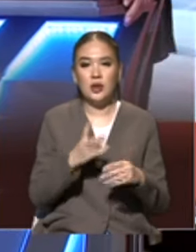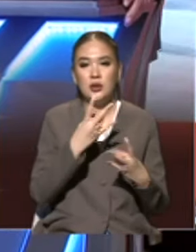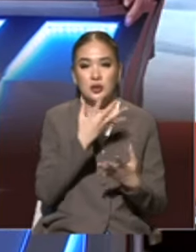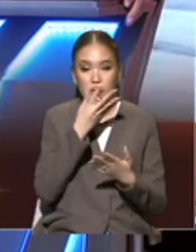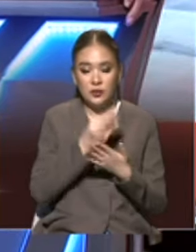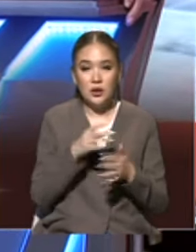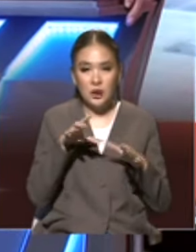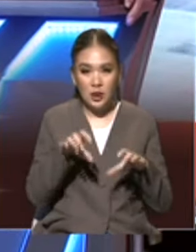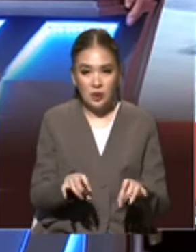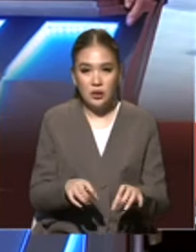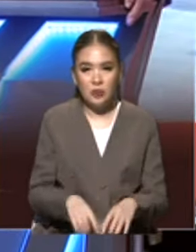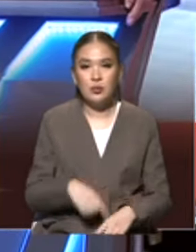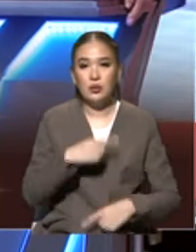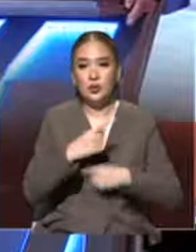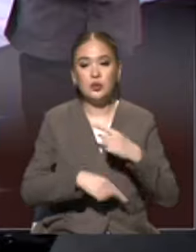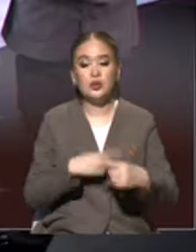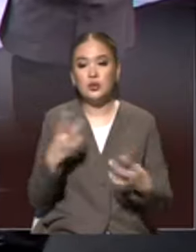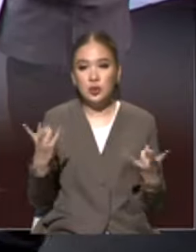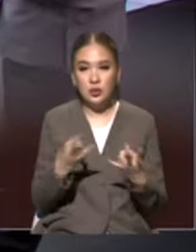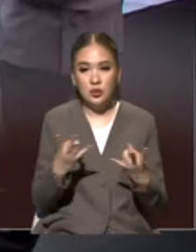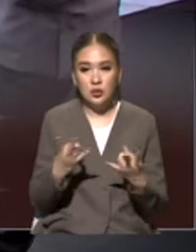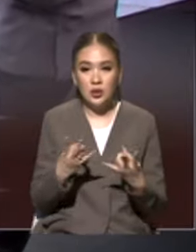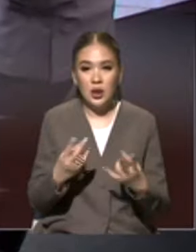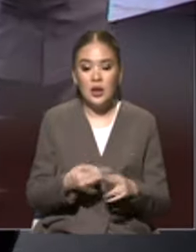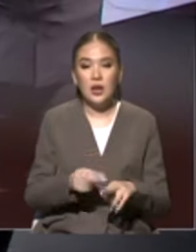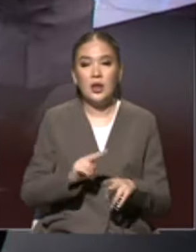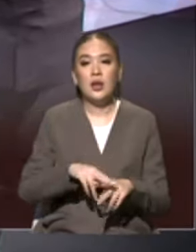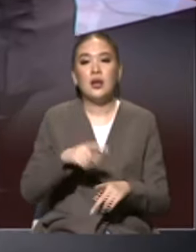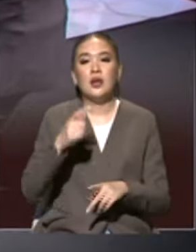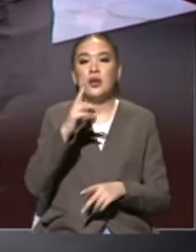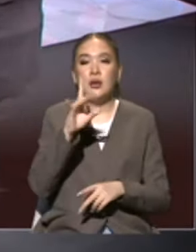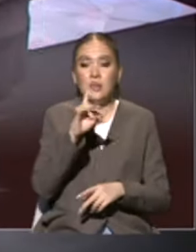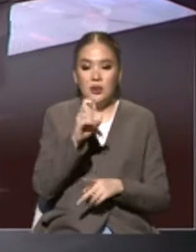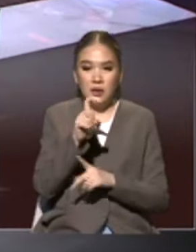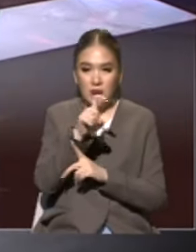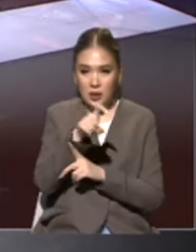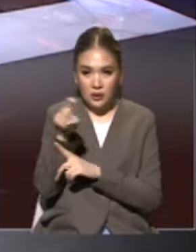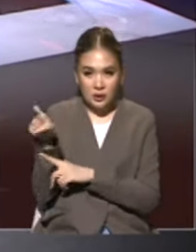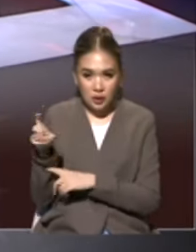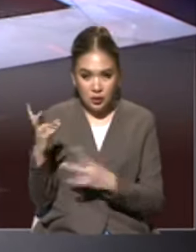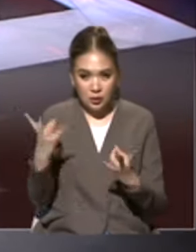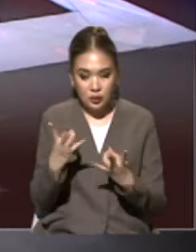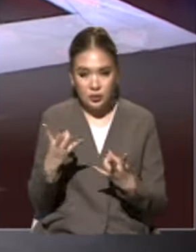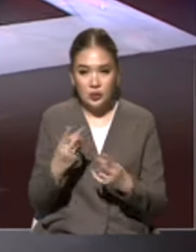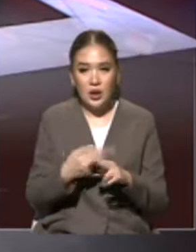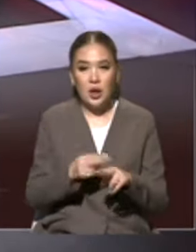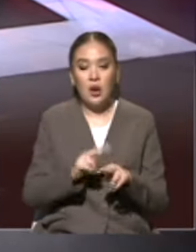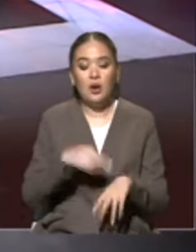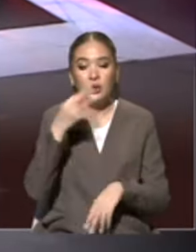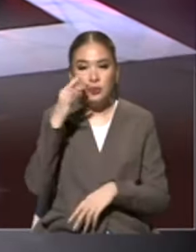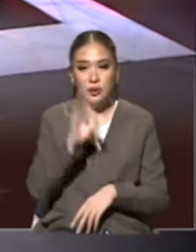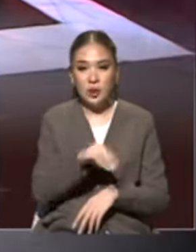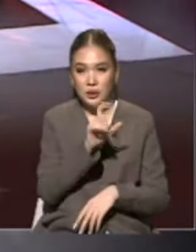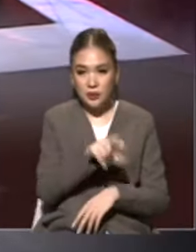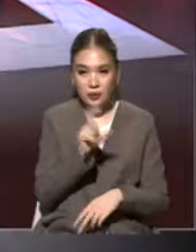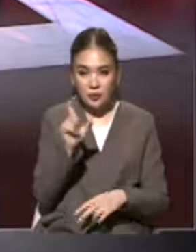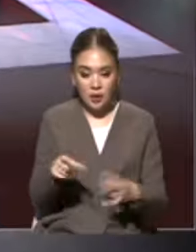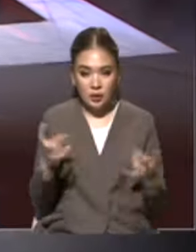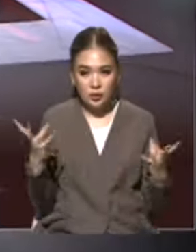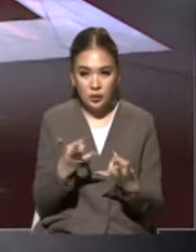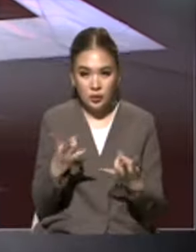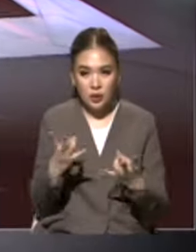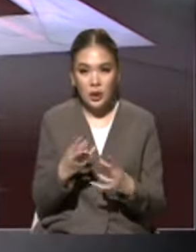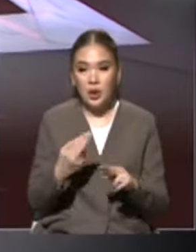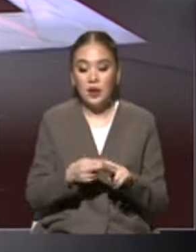керек, бульдозерлері болу керек, жаңағы крандары болу керек, жаңағы өзінің мамандары болу керек. Сол ғой айтып